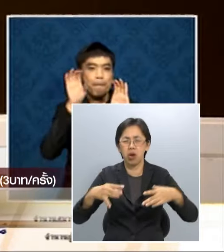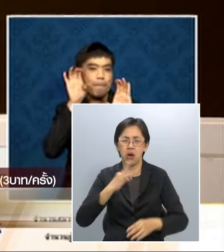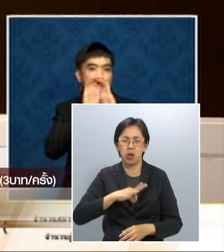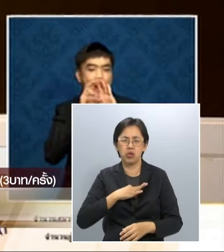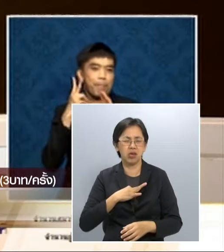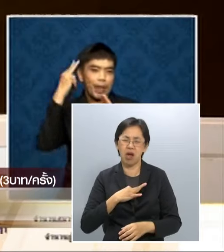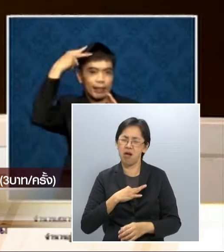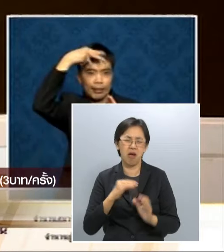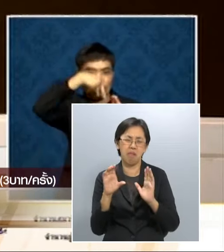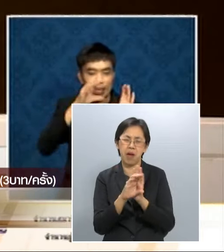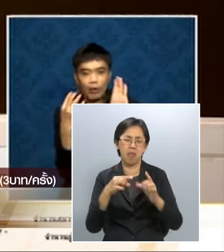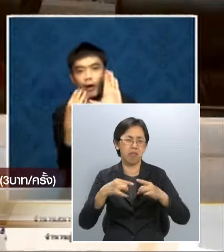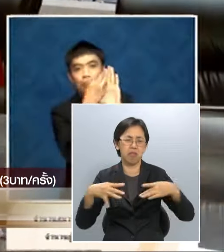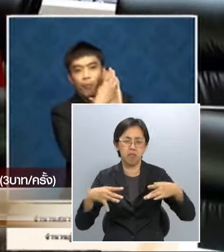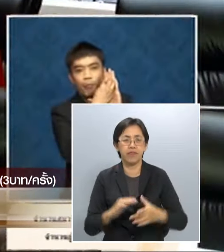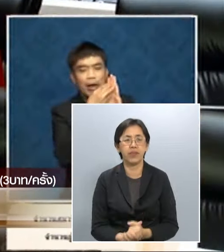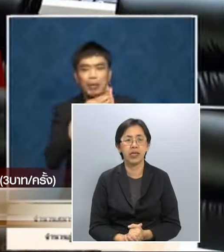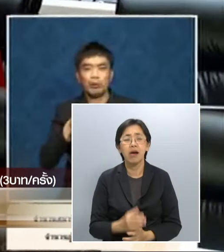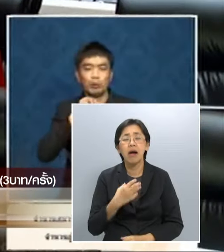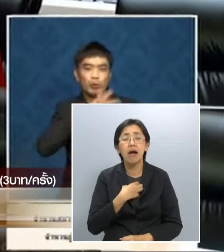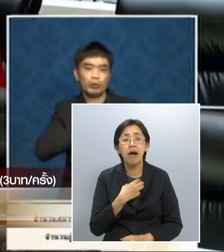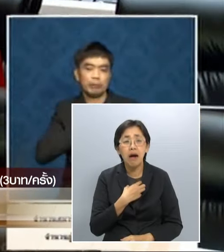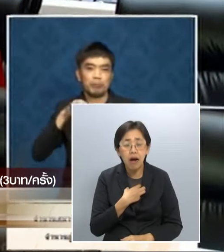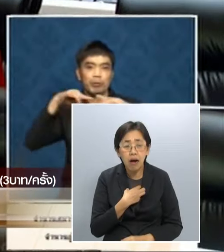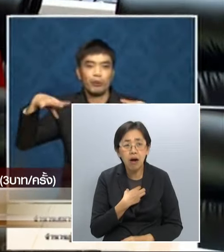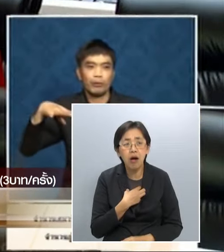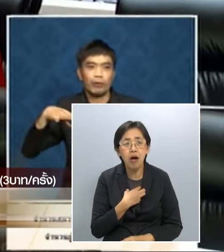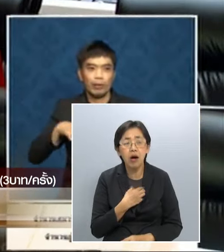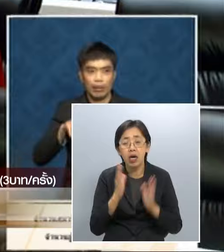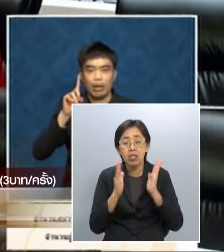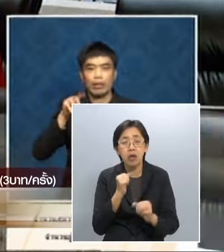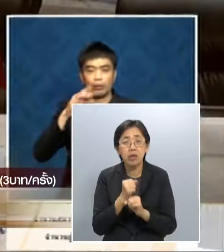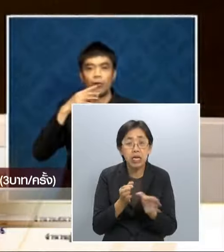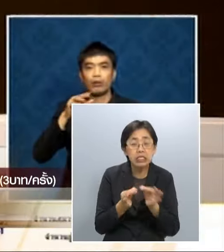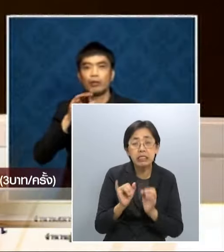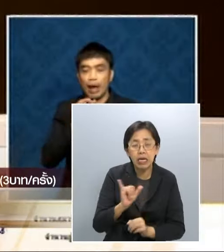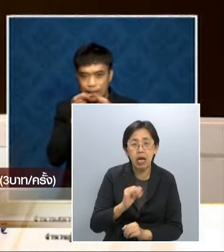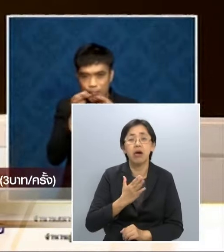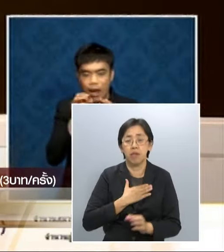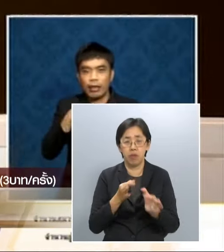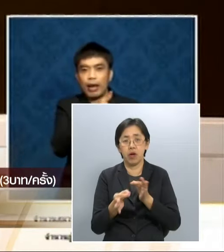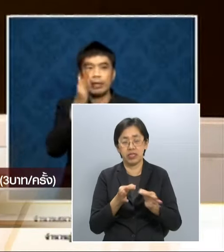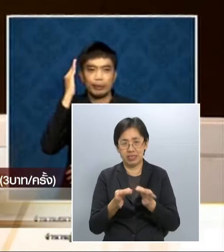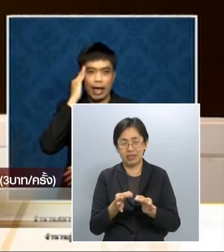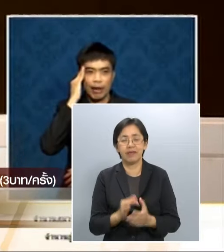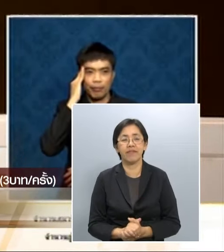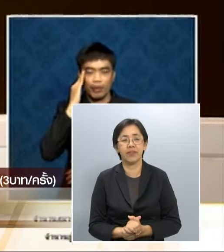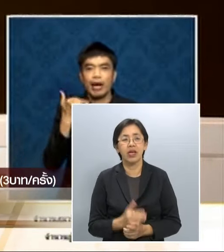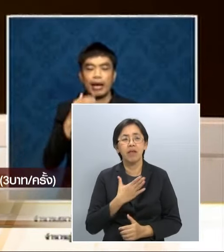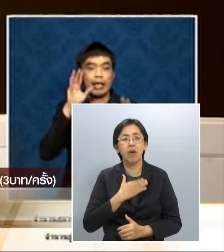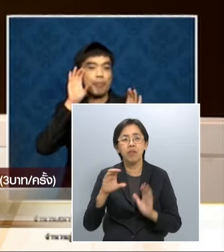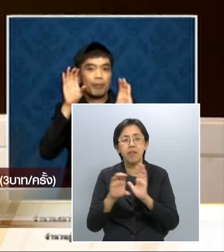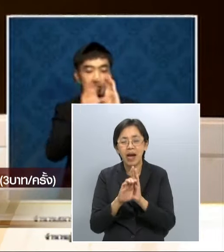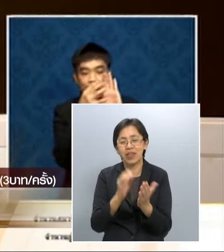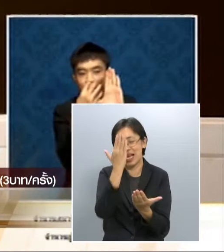ครับนะทีนี้ผมก็อยากให้ทางถ้าเจ้าหน้าที่ยังไม่ได้ชี้แจงคุณรัชนกนะครับก็ขอชี้แจงหลังจากนี้ด้วยแต่ผมคิดว่าเป็นแค่ภาพหน้าปกนะ